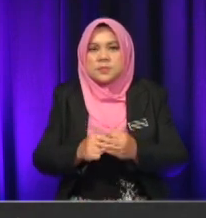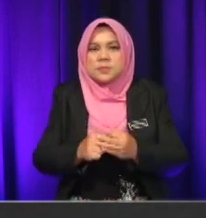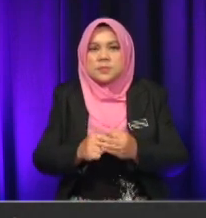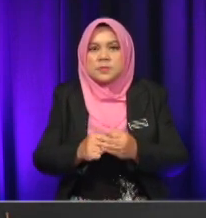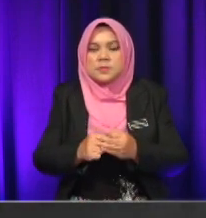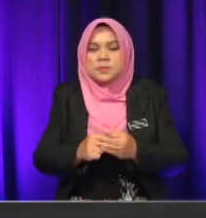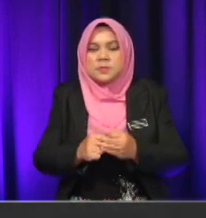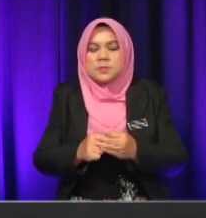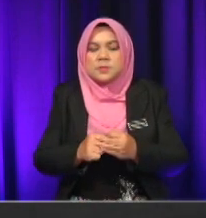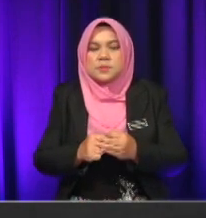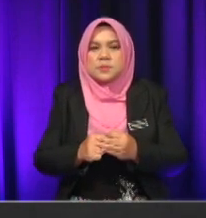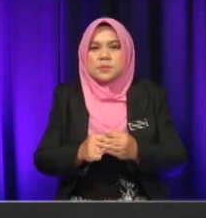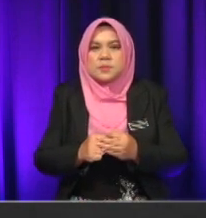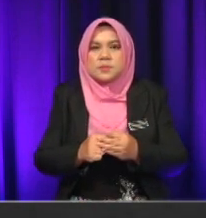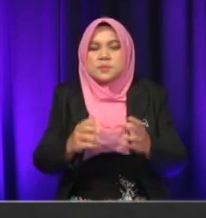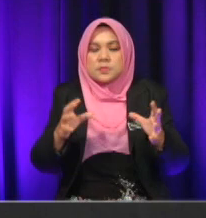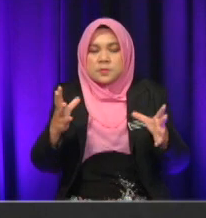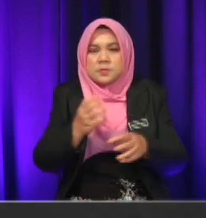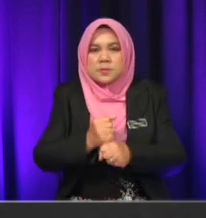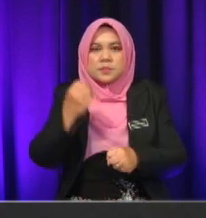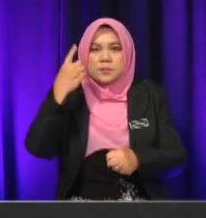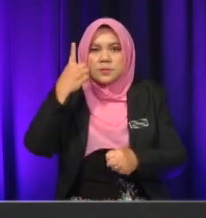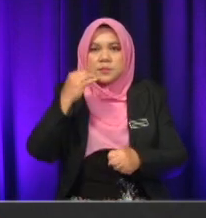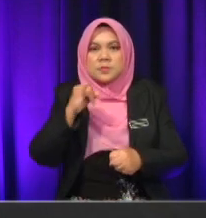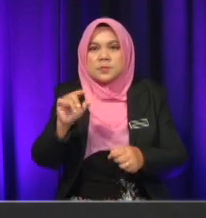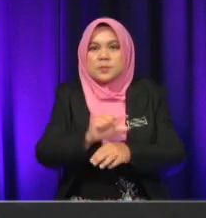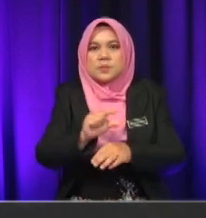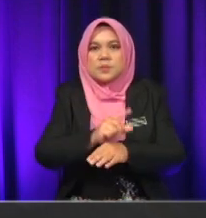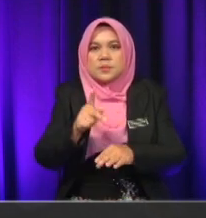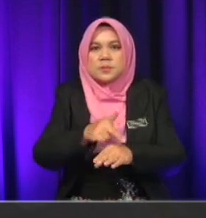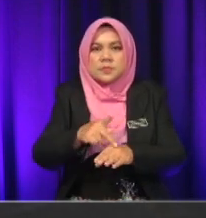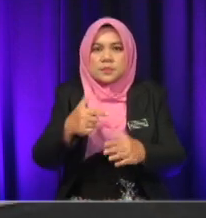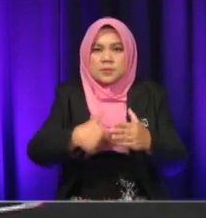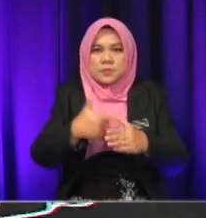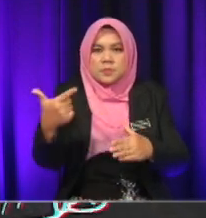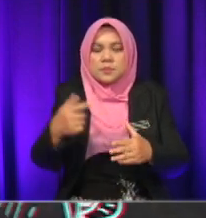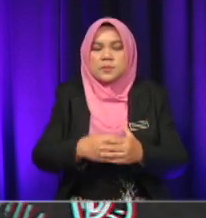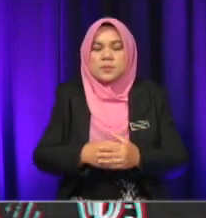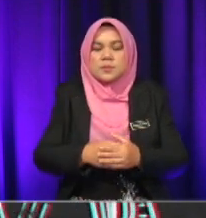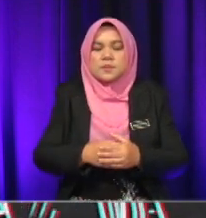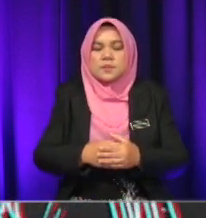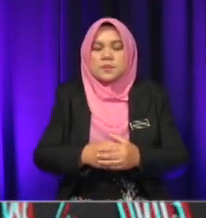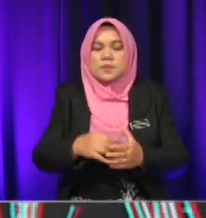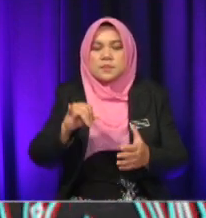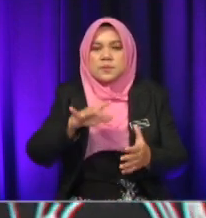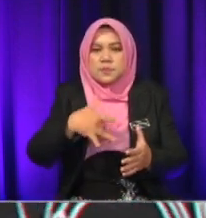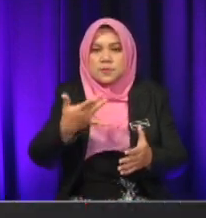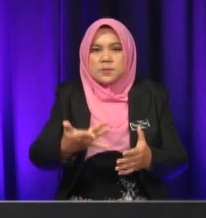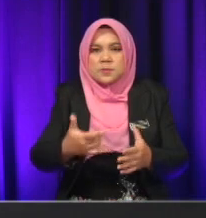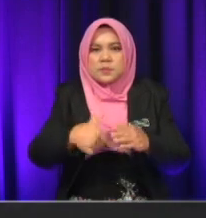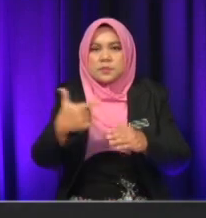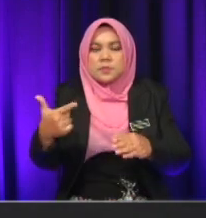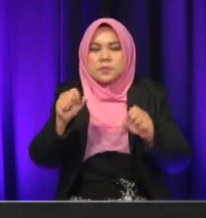sesi ini dapat difahami dan diguna pakai oleh murid-murid di luar sana, saya rasa murid-murid di luar